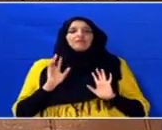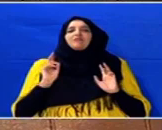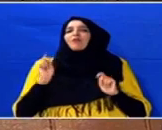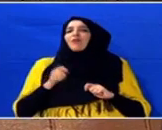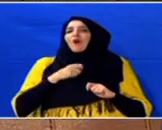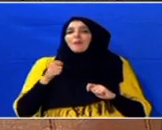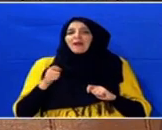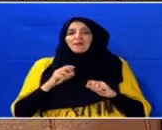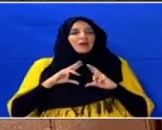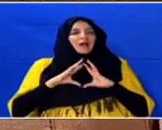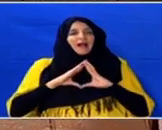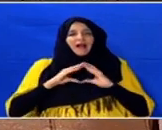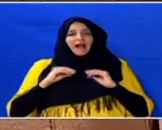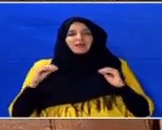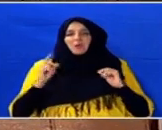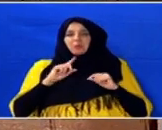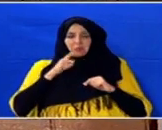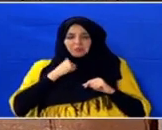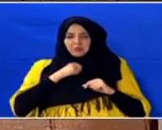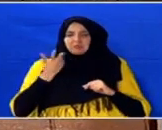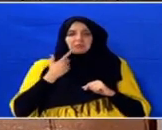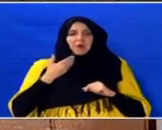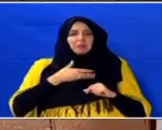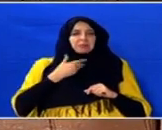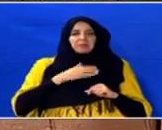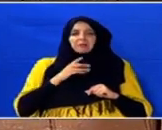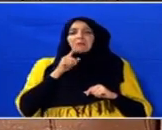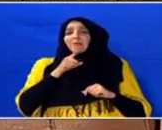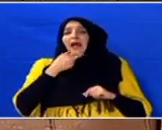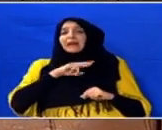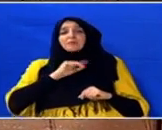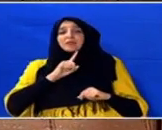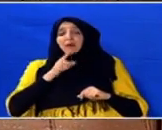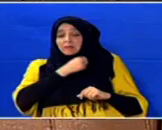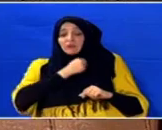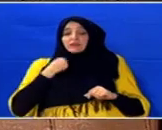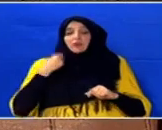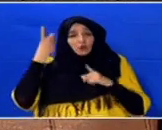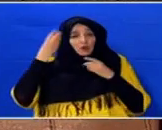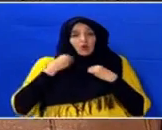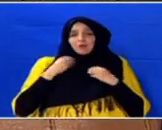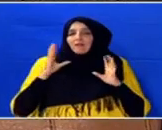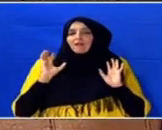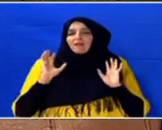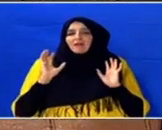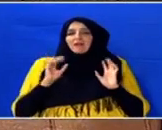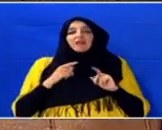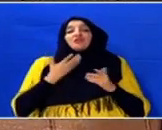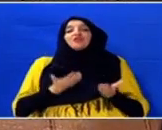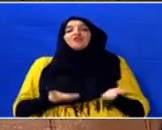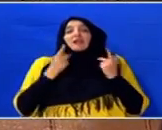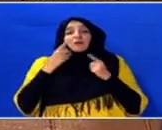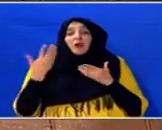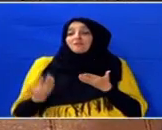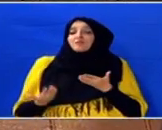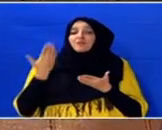الضمير نتاعك ما يلزمش أنبك، لماذا؟ لأنك لست مسؤولة، أنت لست آثمة، والله يبارك في الأيام اللي